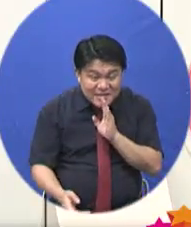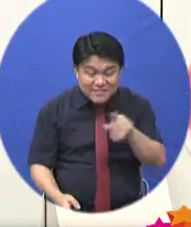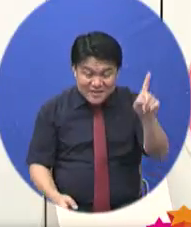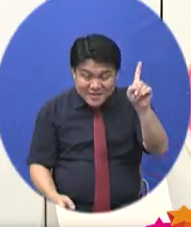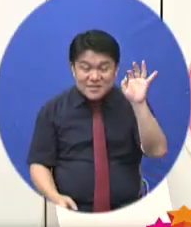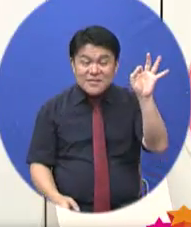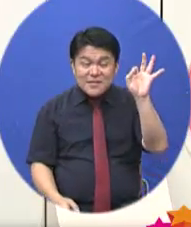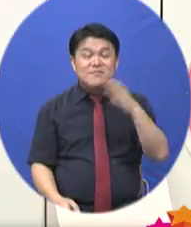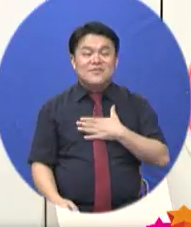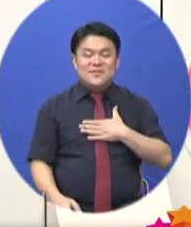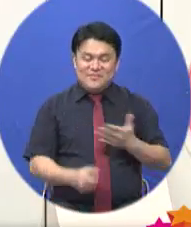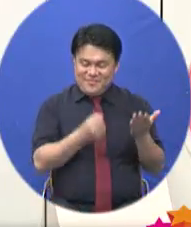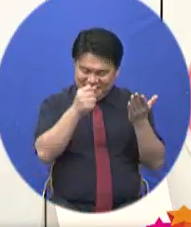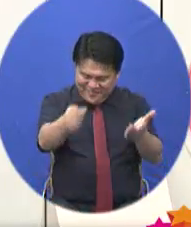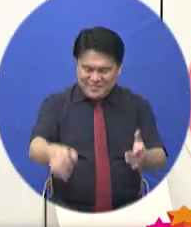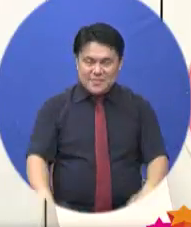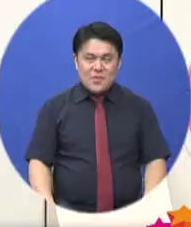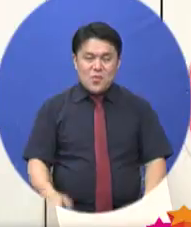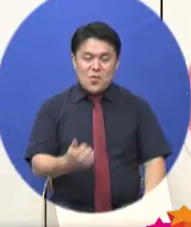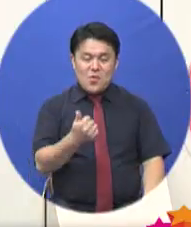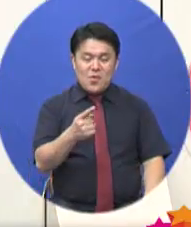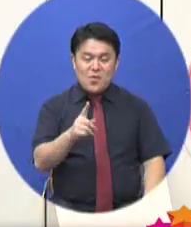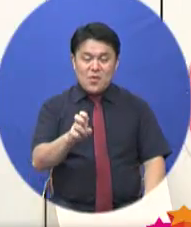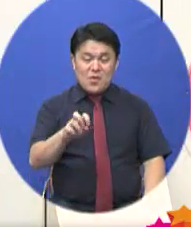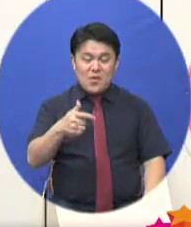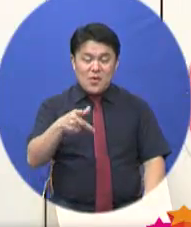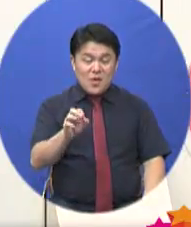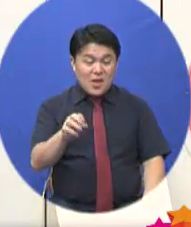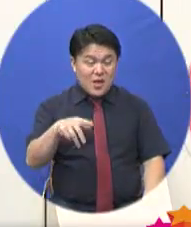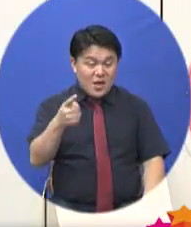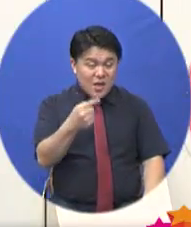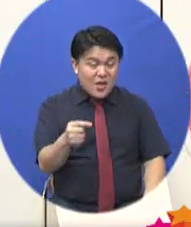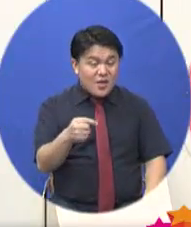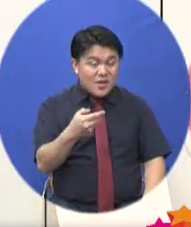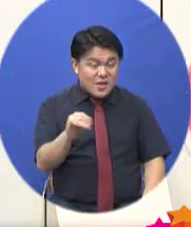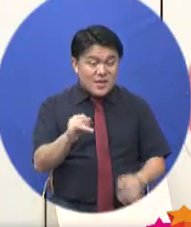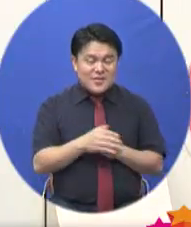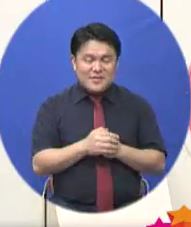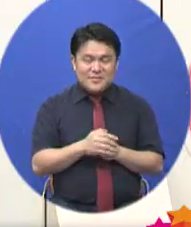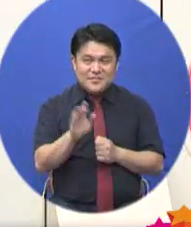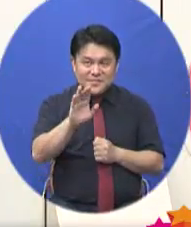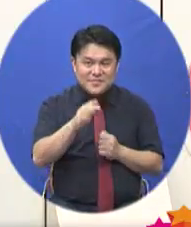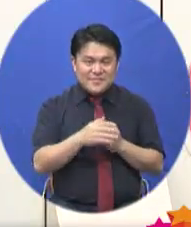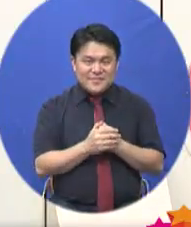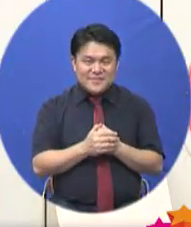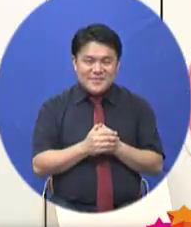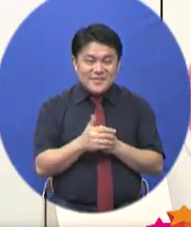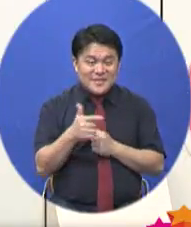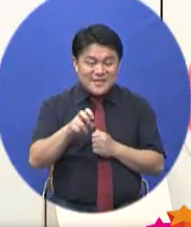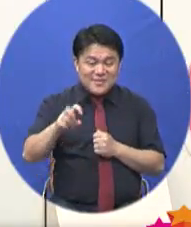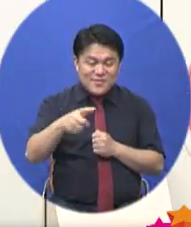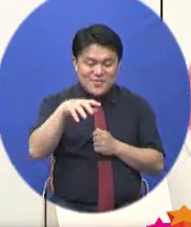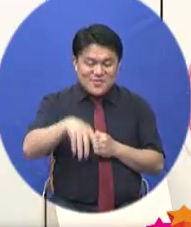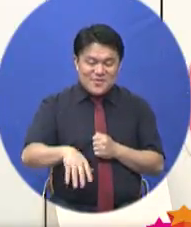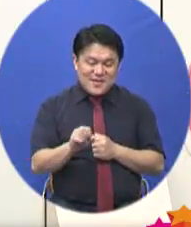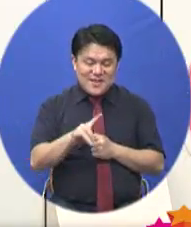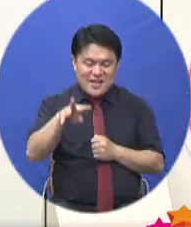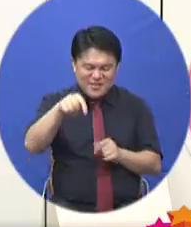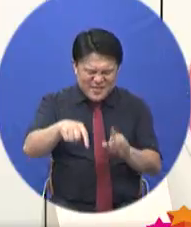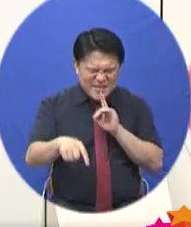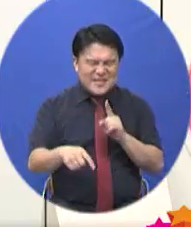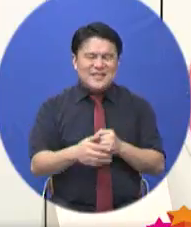한양철리. 예, 예. 그, 이건 남원철리가 아니라 한양철리네. 예. 네. 남원의 애수. 네. 남원의